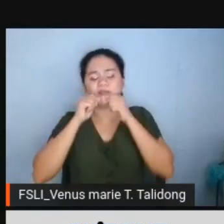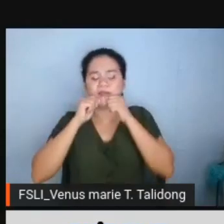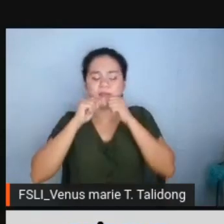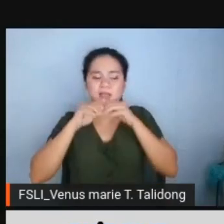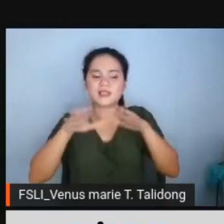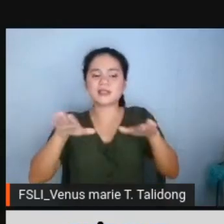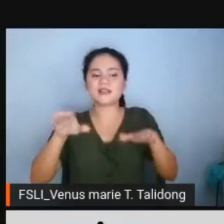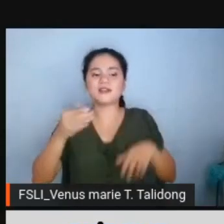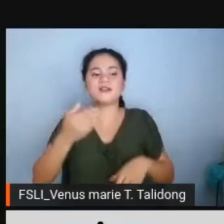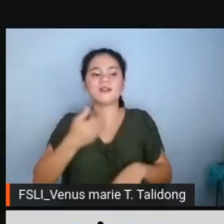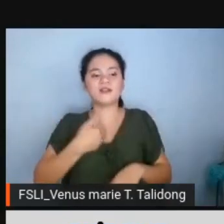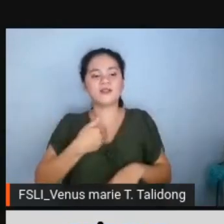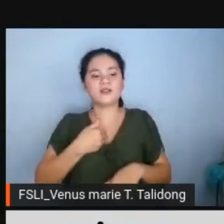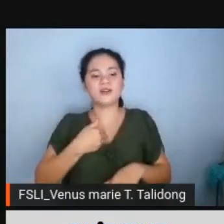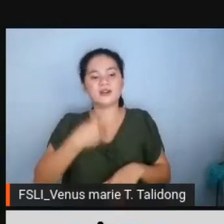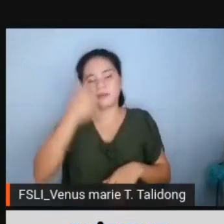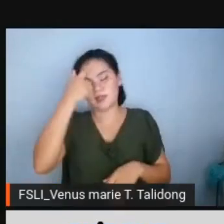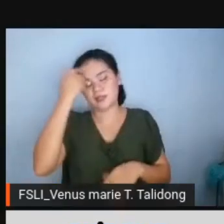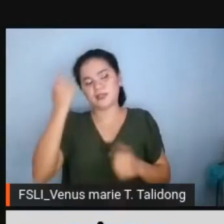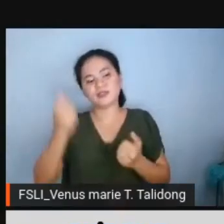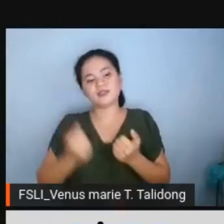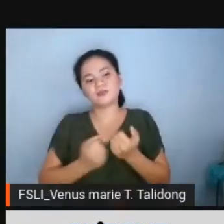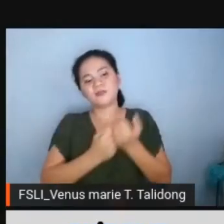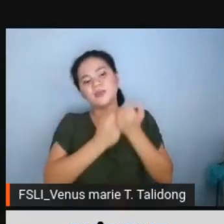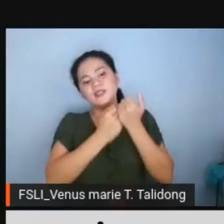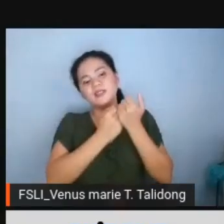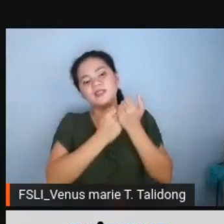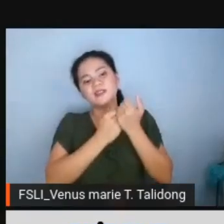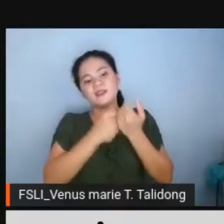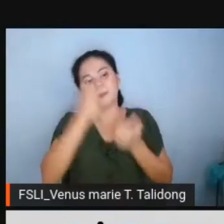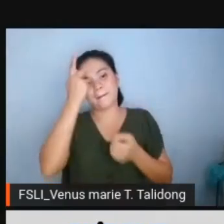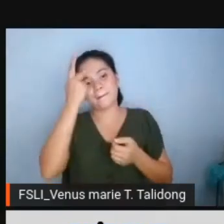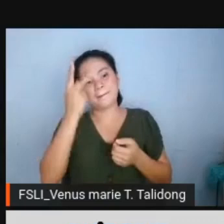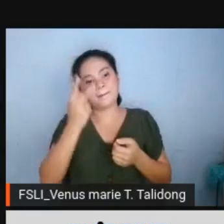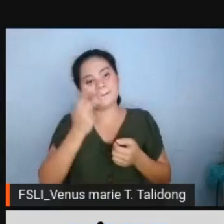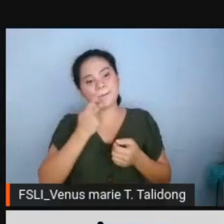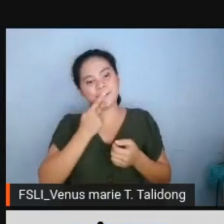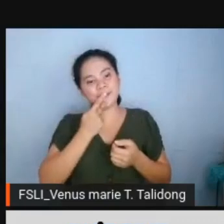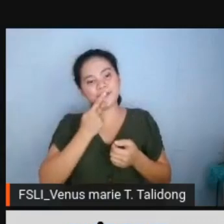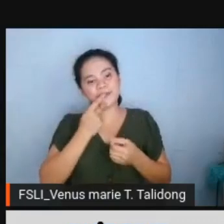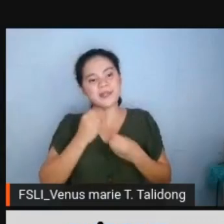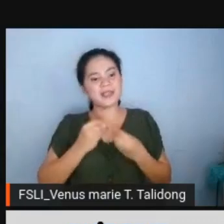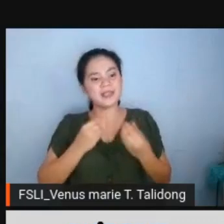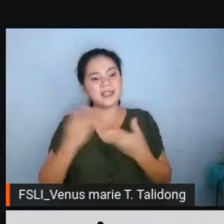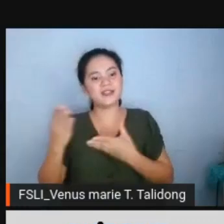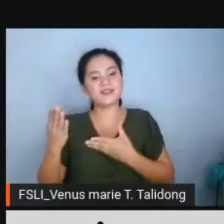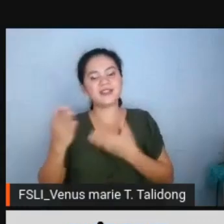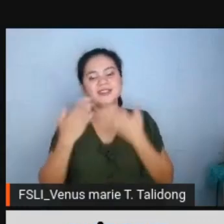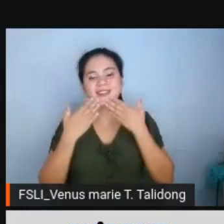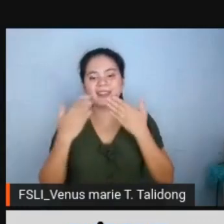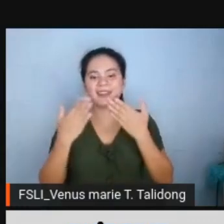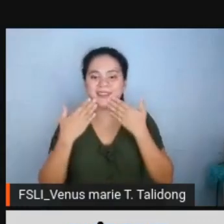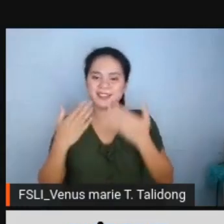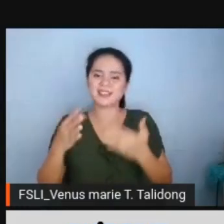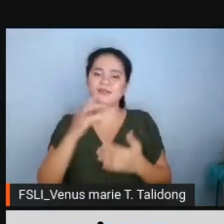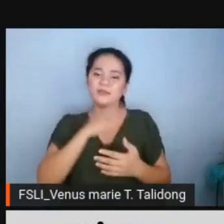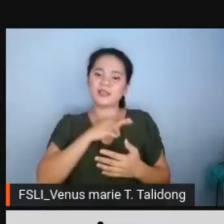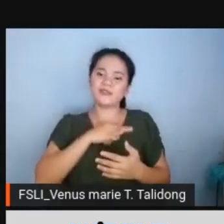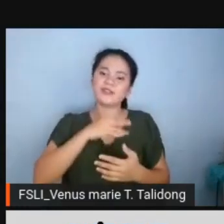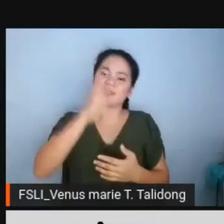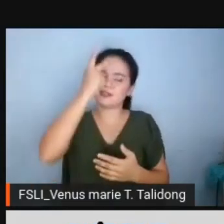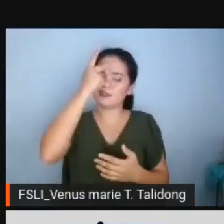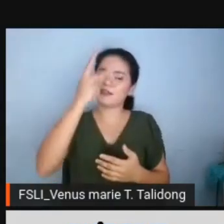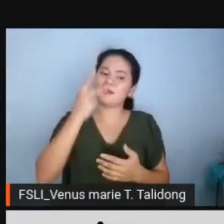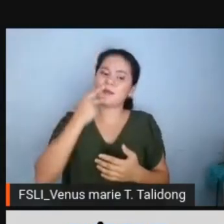aking parents. Again, I would have to give credit to my parents dahil sila naman talaga. Without them, without